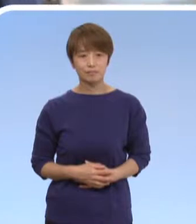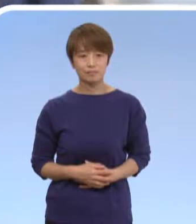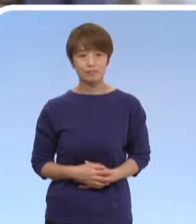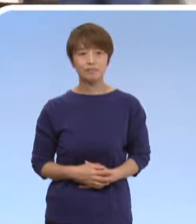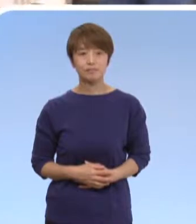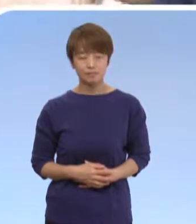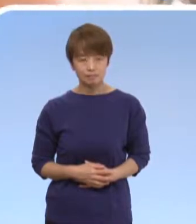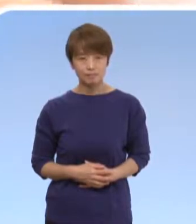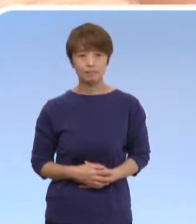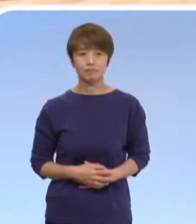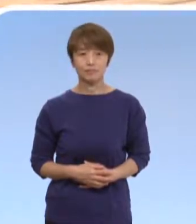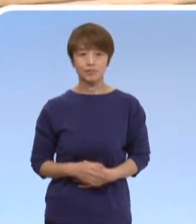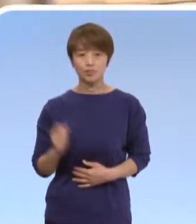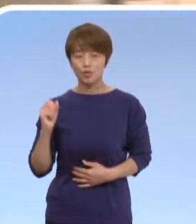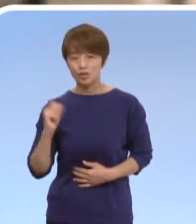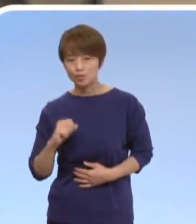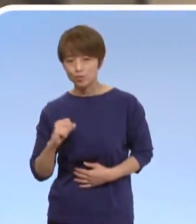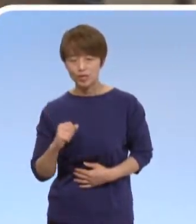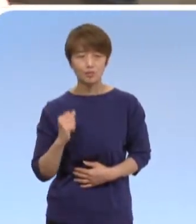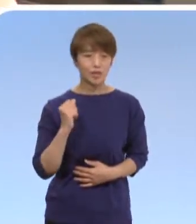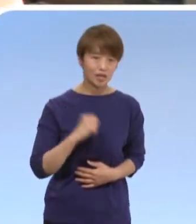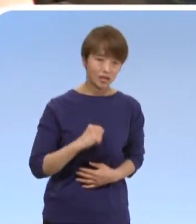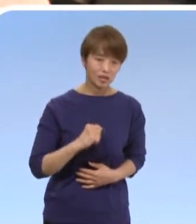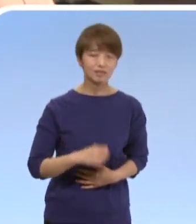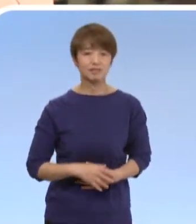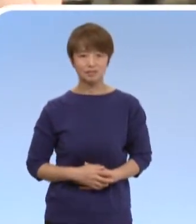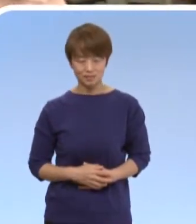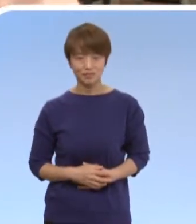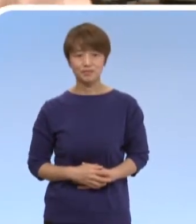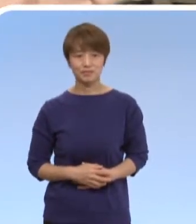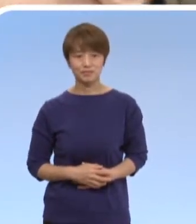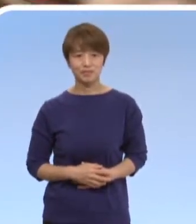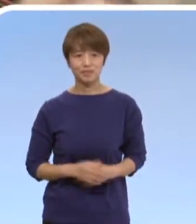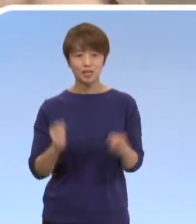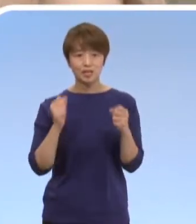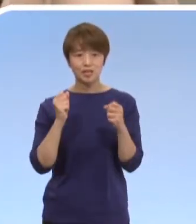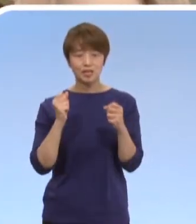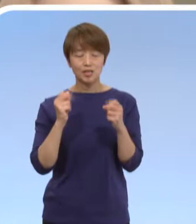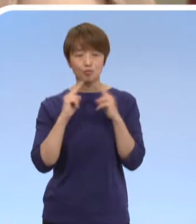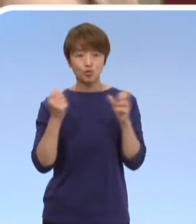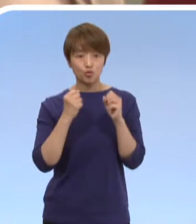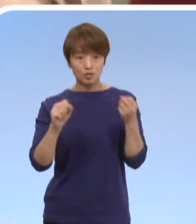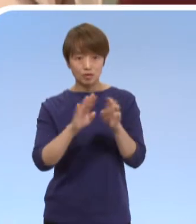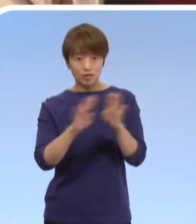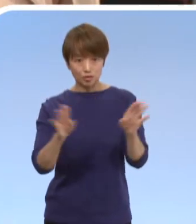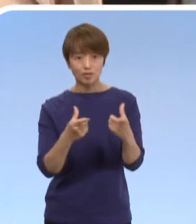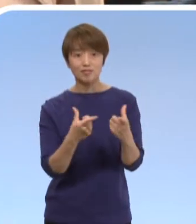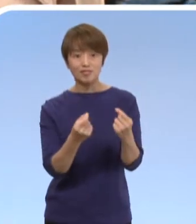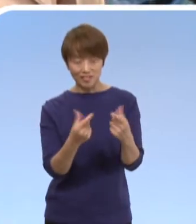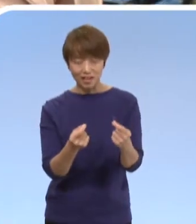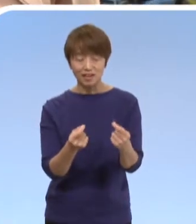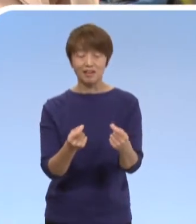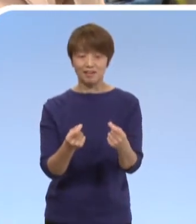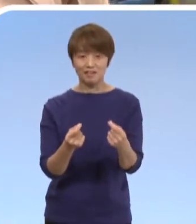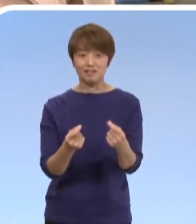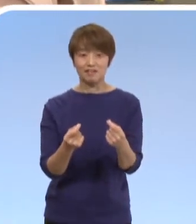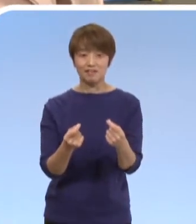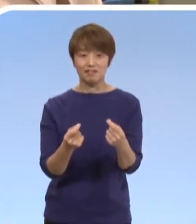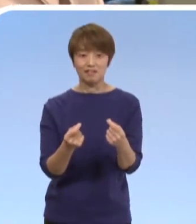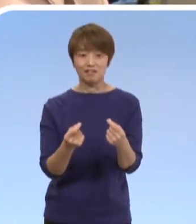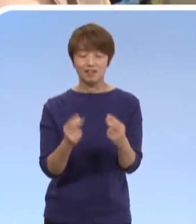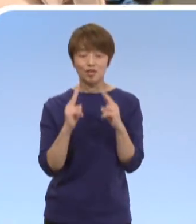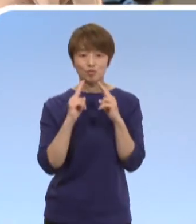皆さんいらっしゃるのちょっと聞いてみましょう。おはようございます。ミュージカルがこれからあるっていうのをお聞きしたんですけ